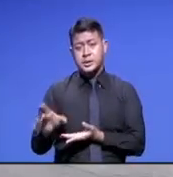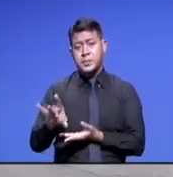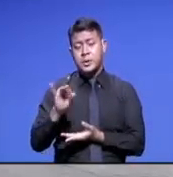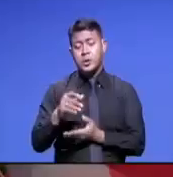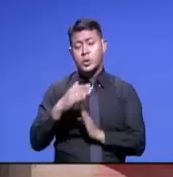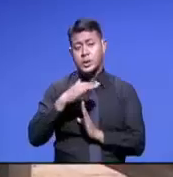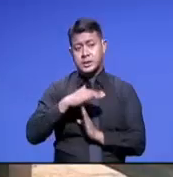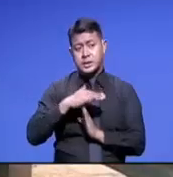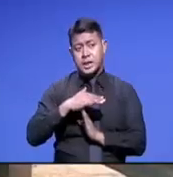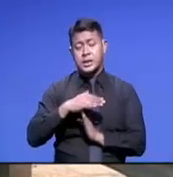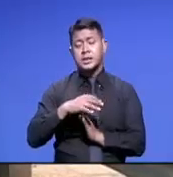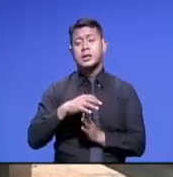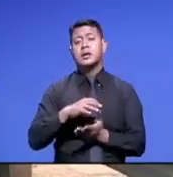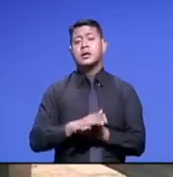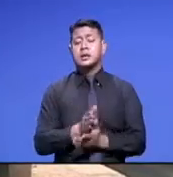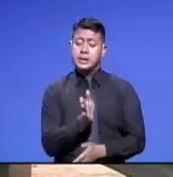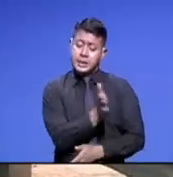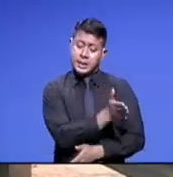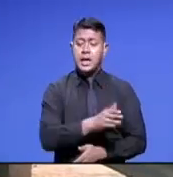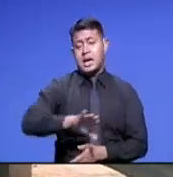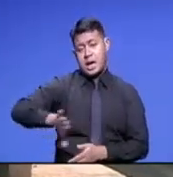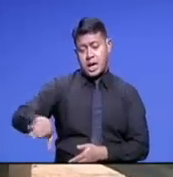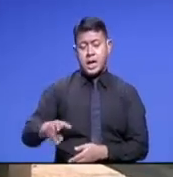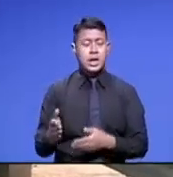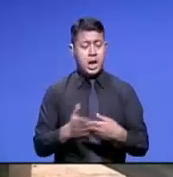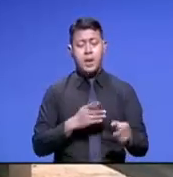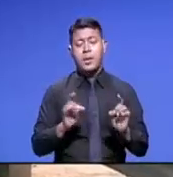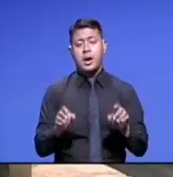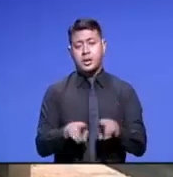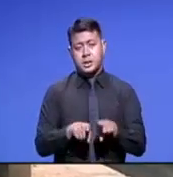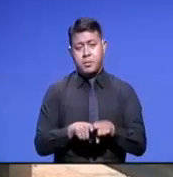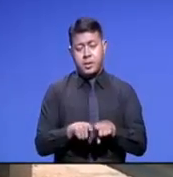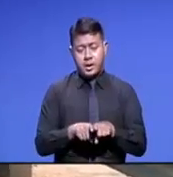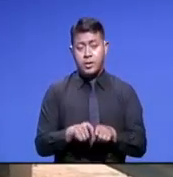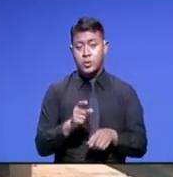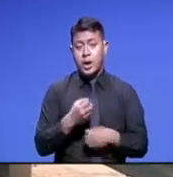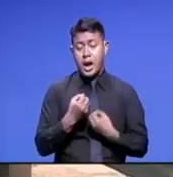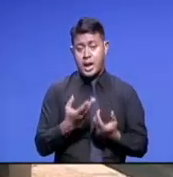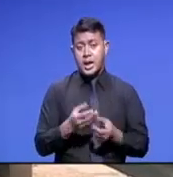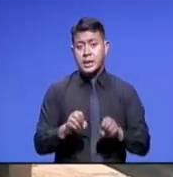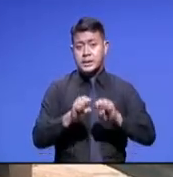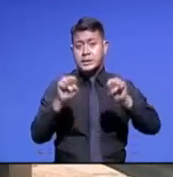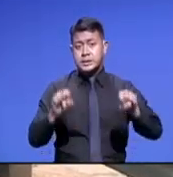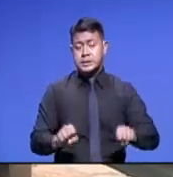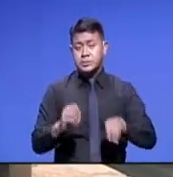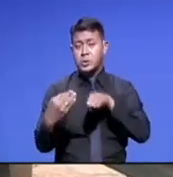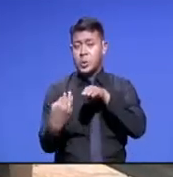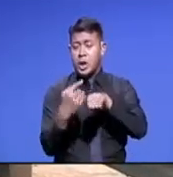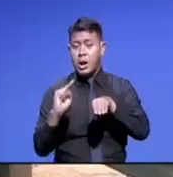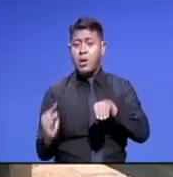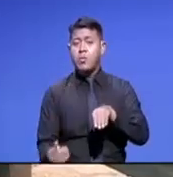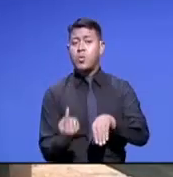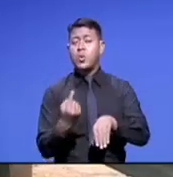untuk beristirahat di rest area baik di sisi kiri maupun sisi kanan. Dan sedikit informasi bagi Anda pemirsa, sistem satu arah sendiri sudah dimulai